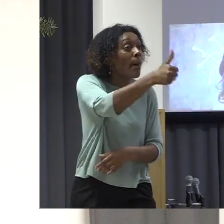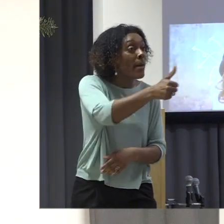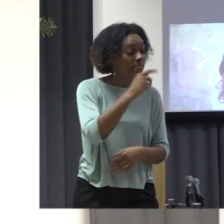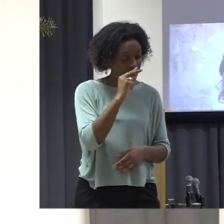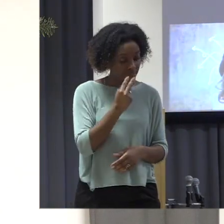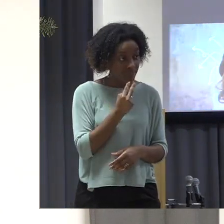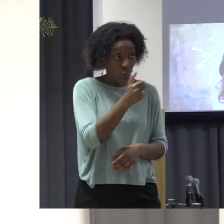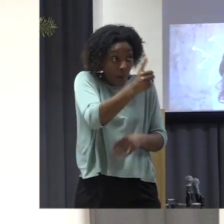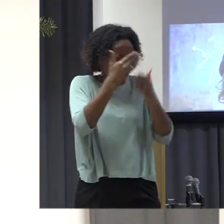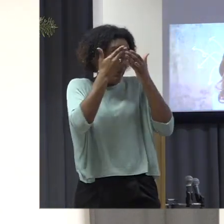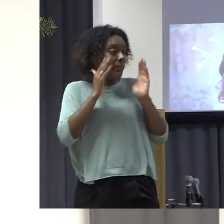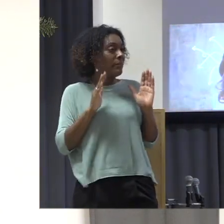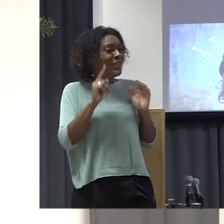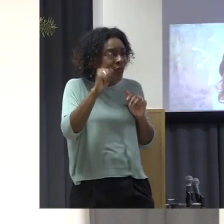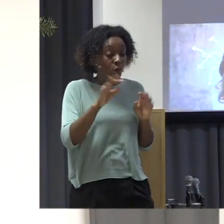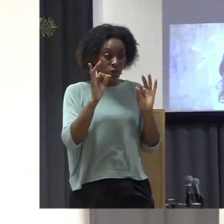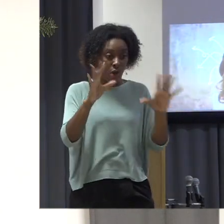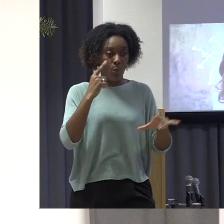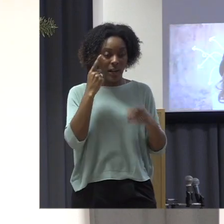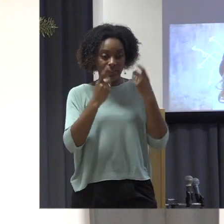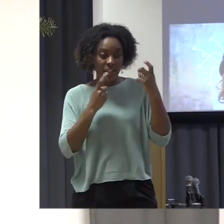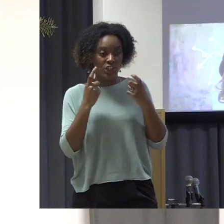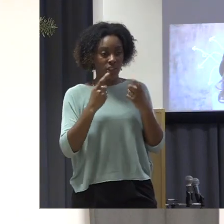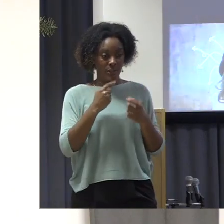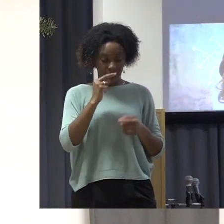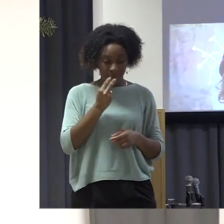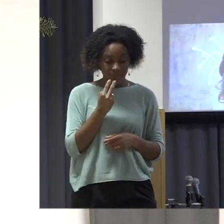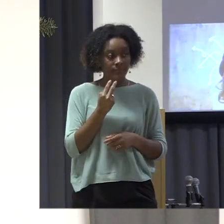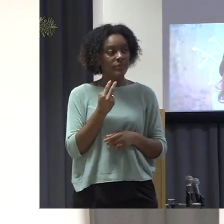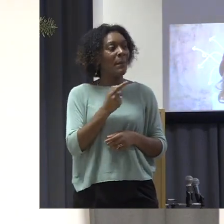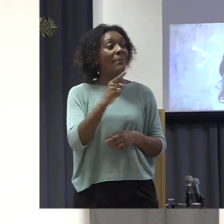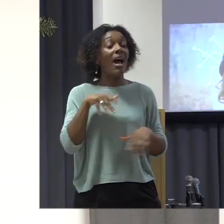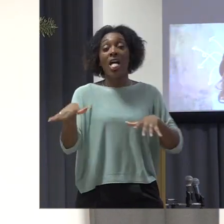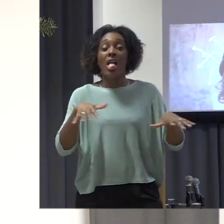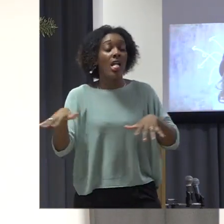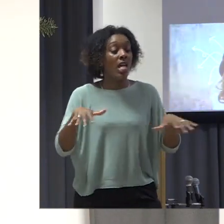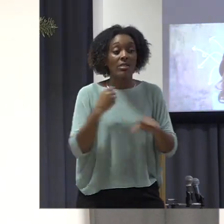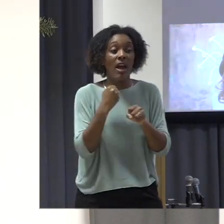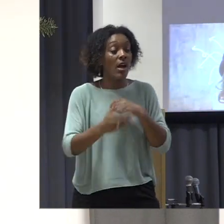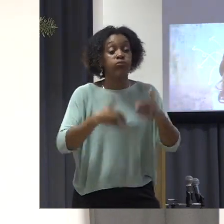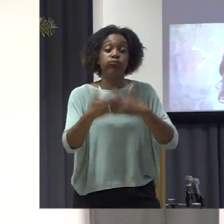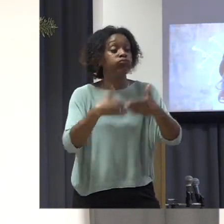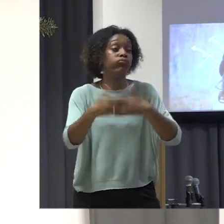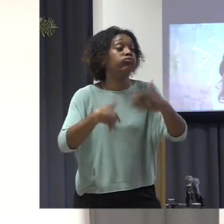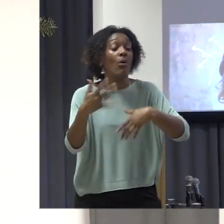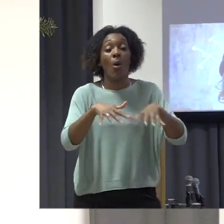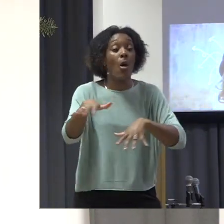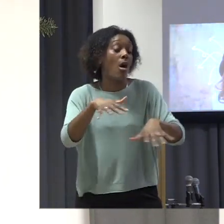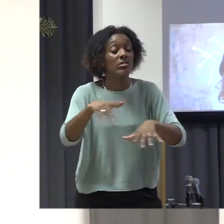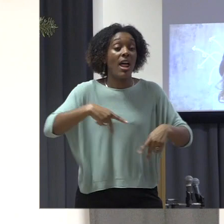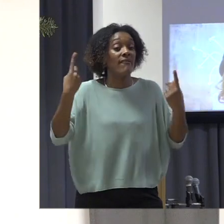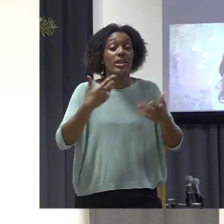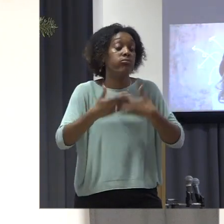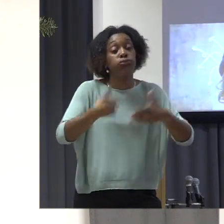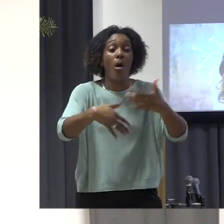ces questions-là, frères et sœurs. Prenons un temps pour réfléchir de temps en temps et ne pas être entraînés simplement dans l'élan, dans la